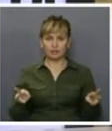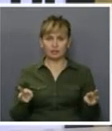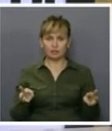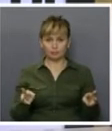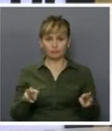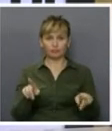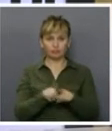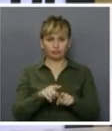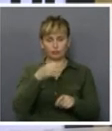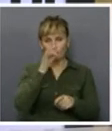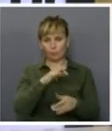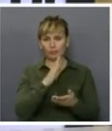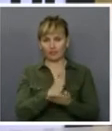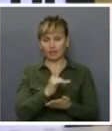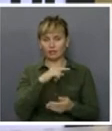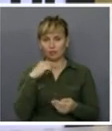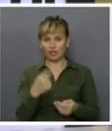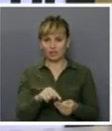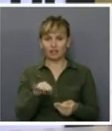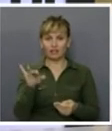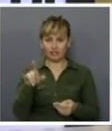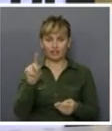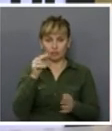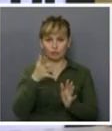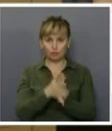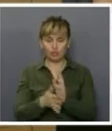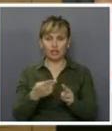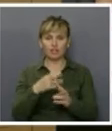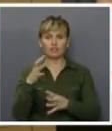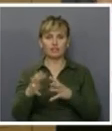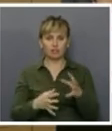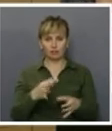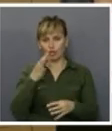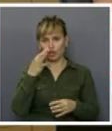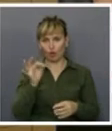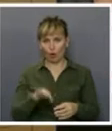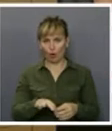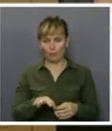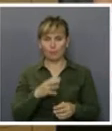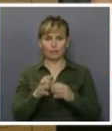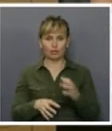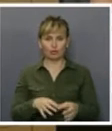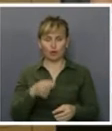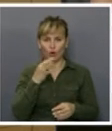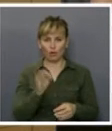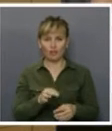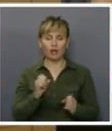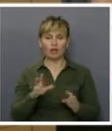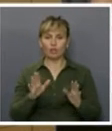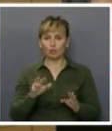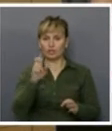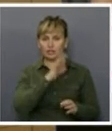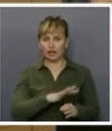такой опыт есть у России, по-моему. Да, вы, то есть вы изучали какой-то это всемирный вот международный опыт. Да, это всемирный международный опыт. То есть как только